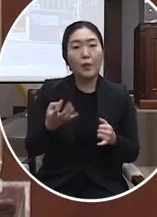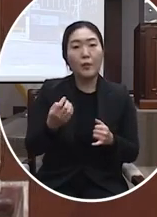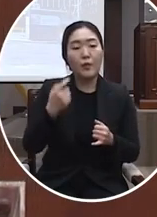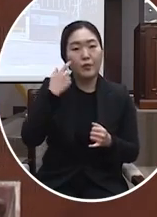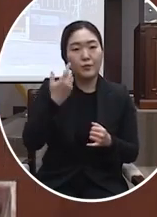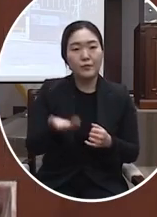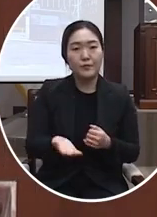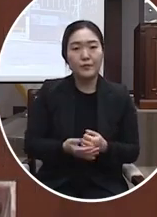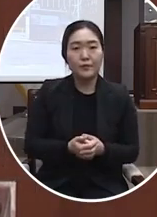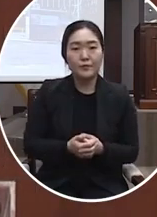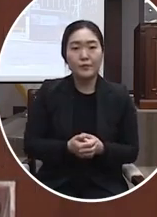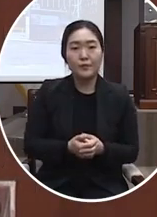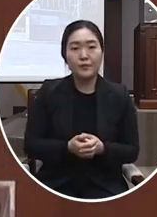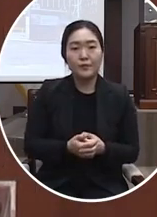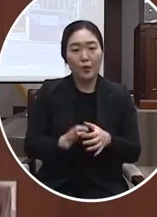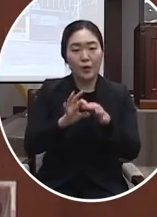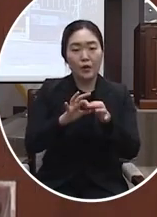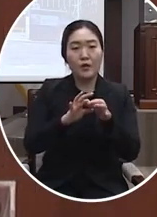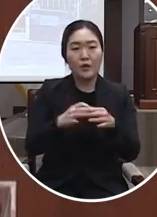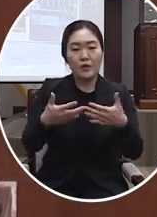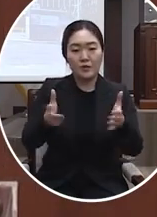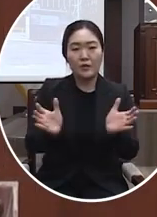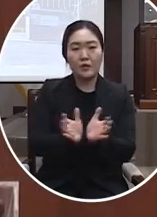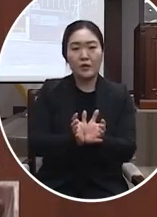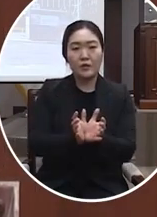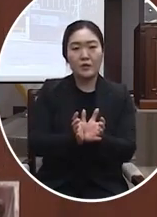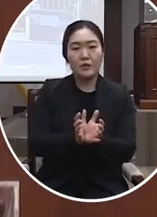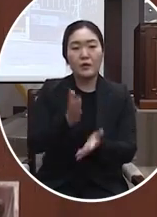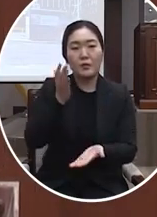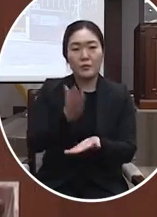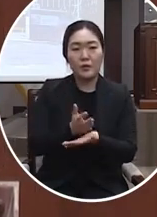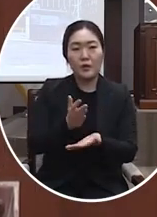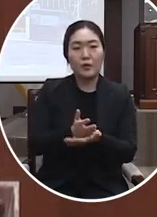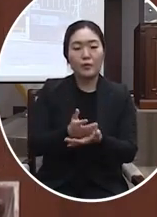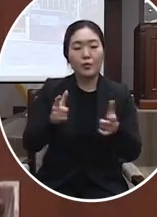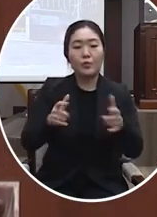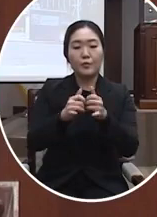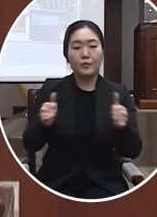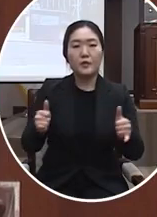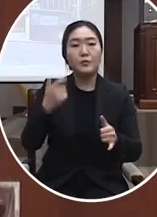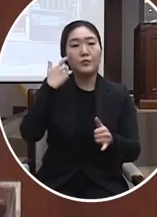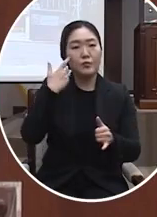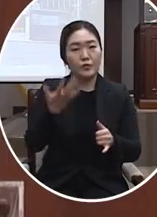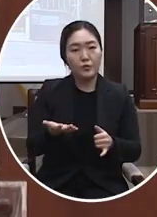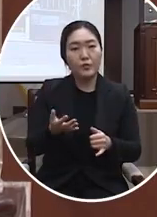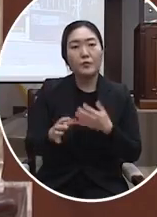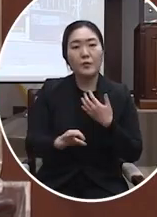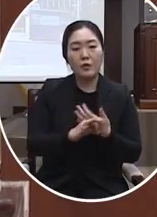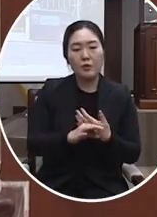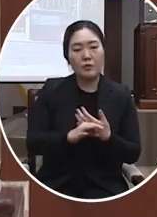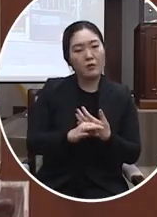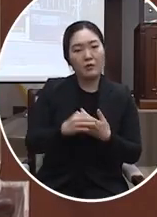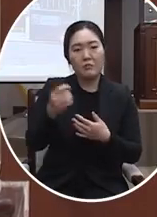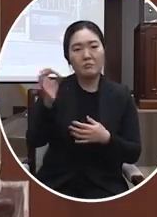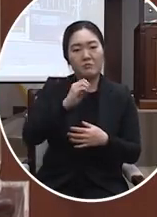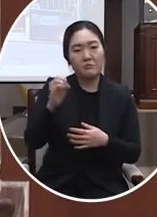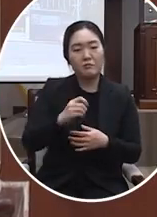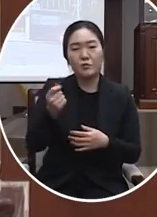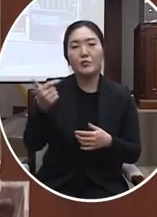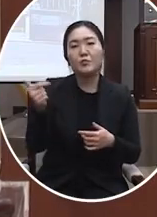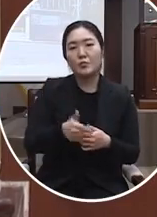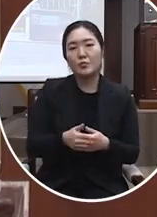될까요? 직능 관변 육아단체 회원들이 아닌 순구민들을 상대로 조사해보면 생각보다 그리 높지는 않을